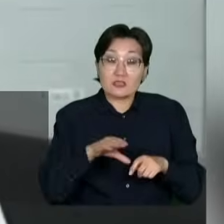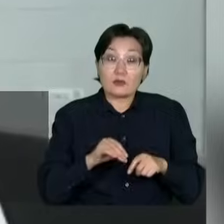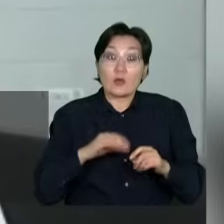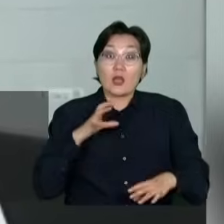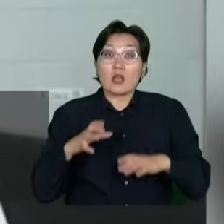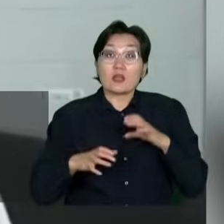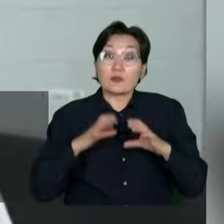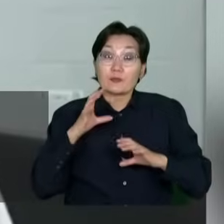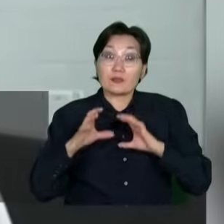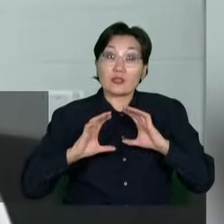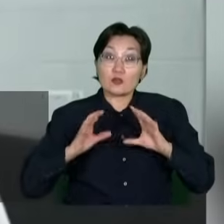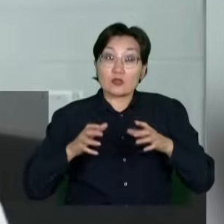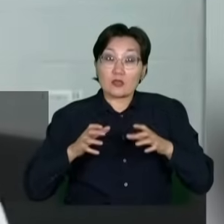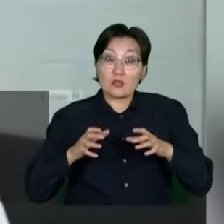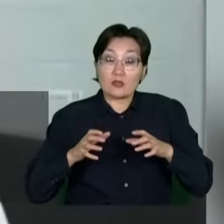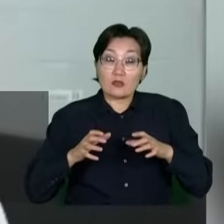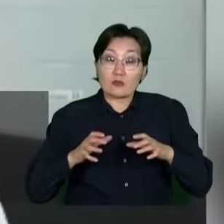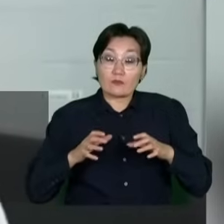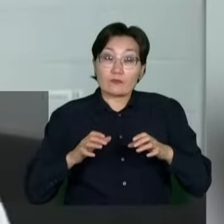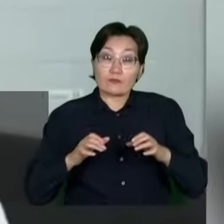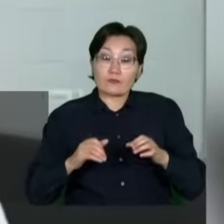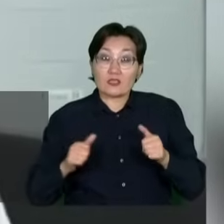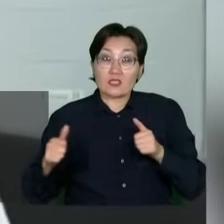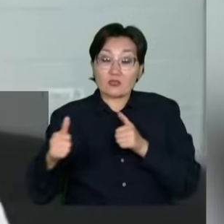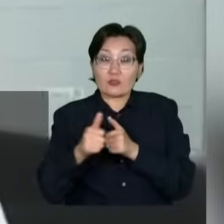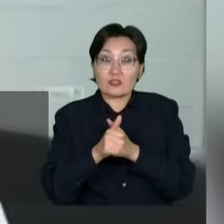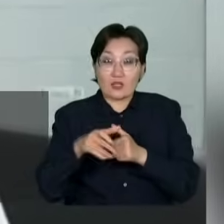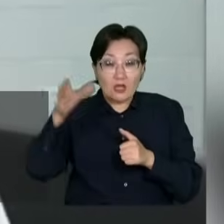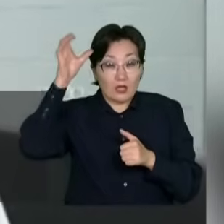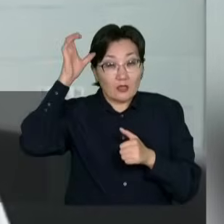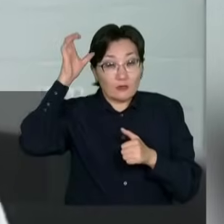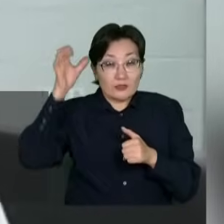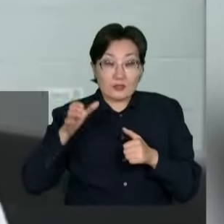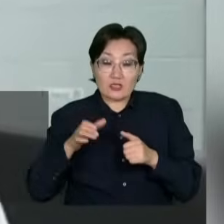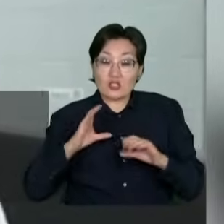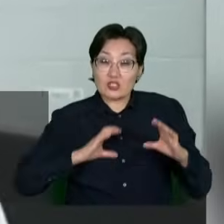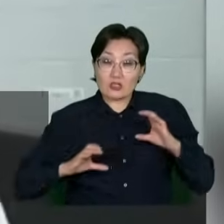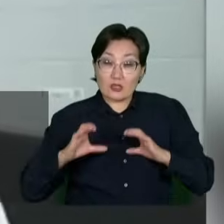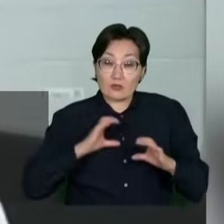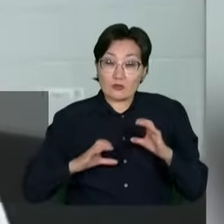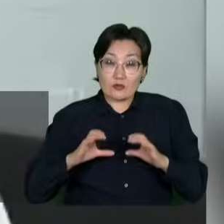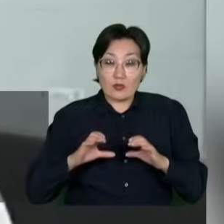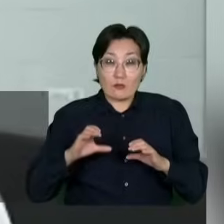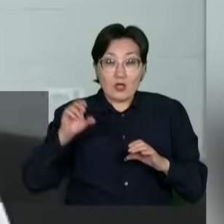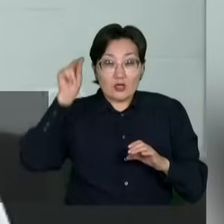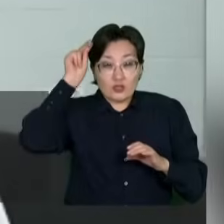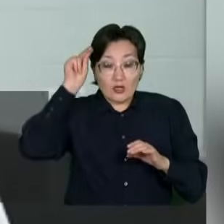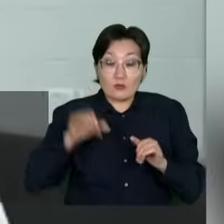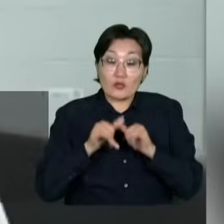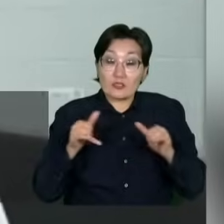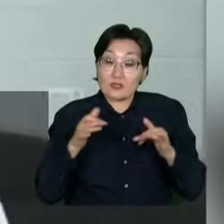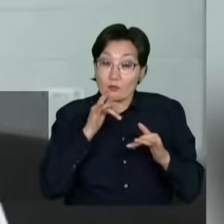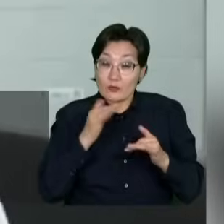әлемдік беталды үлкен-үлкен ғылыми жаңағы институттардан білімдерін жетілдіріп, қазіргі